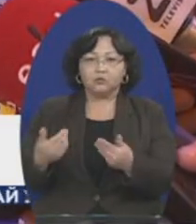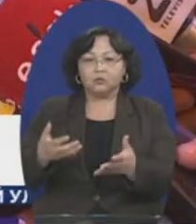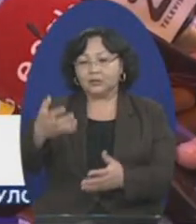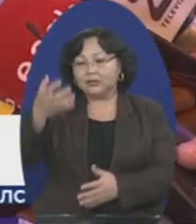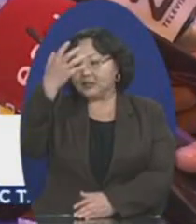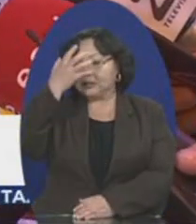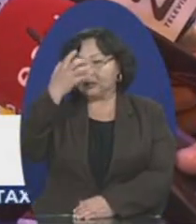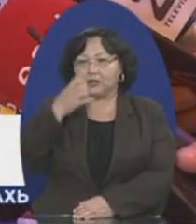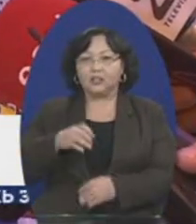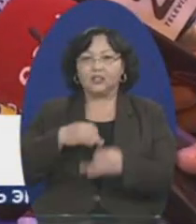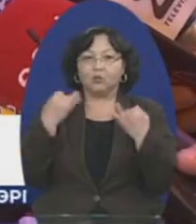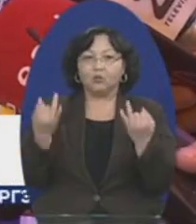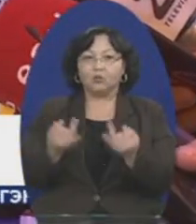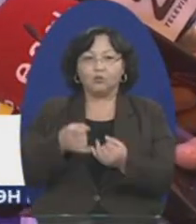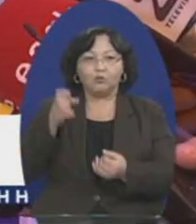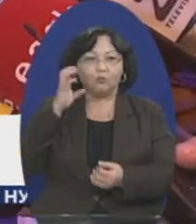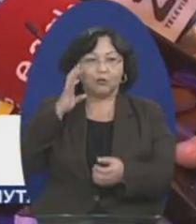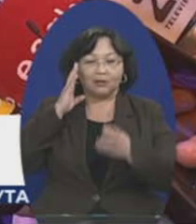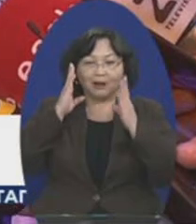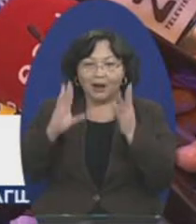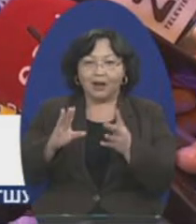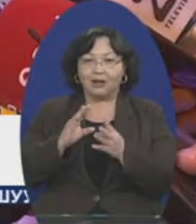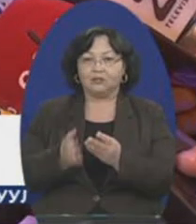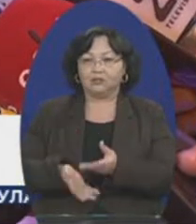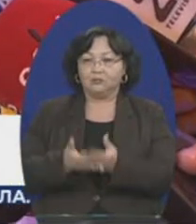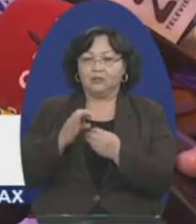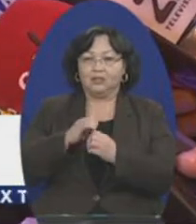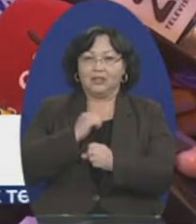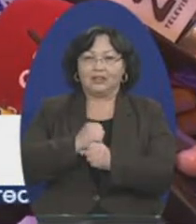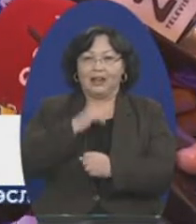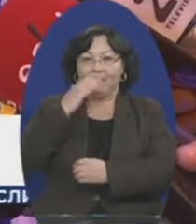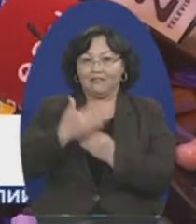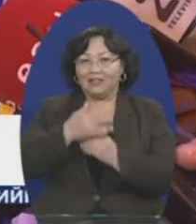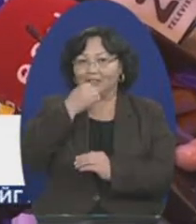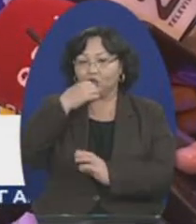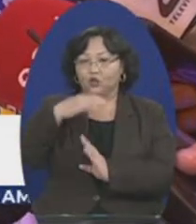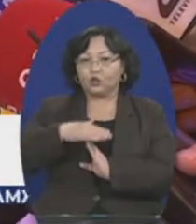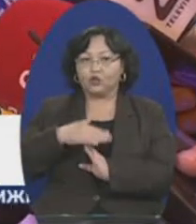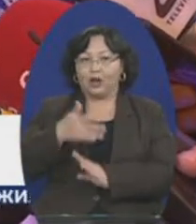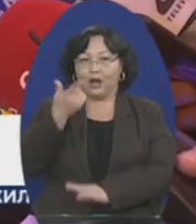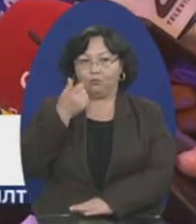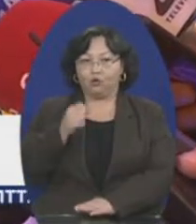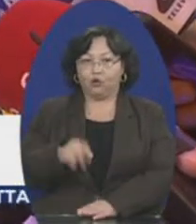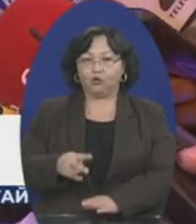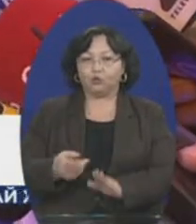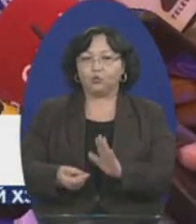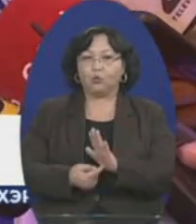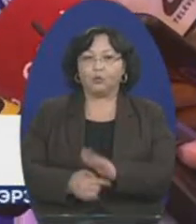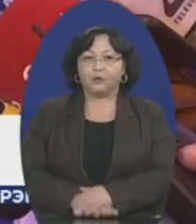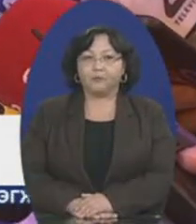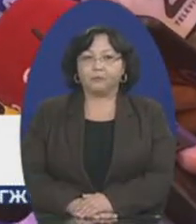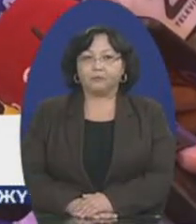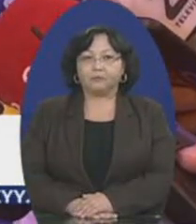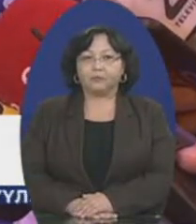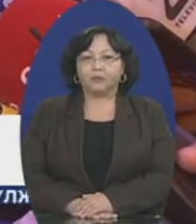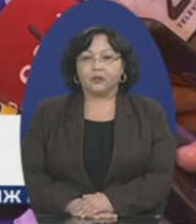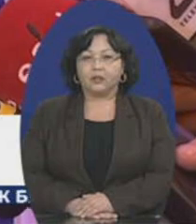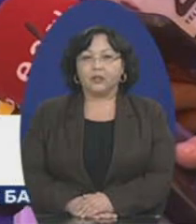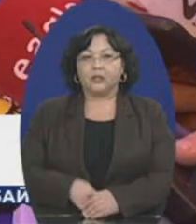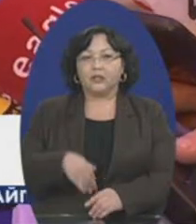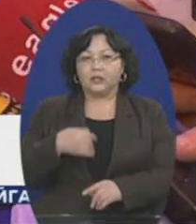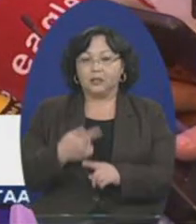парламентын бодлогуудыг тийшээ чиглүүлэх нь бидний авилгатай их тэмцлийн хамгийн том одоо нэг жигүүр гэж ойлгож байна. Дээр нь